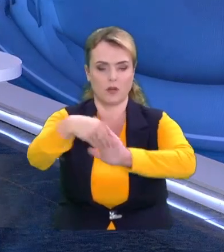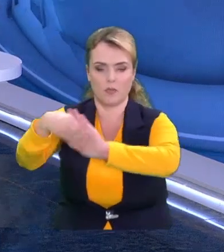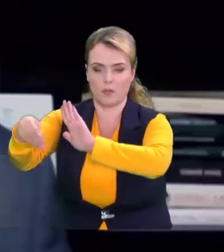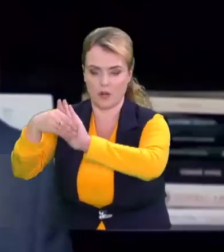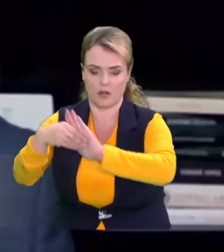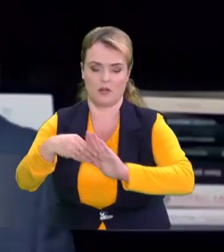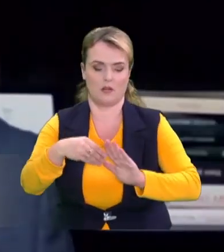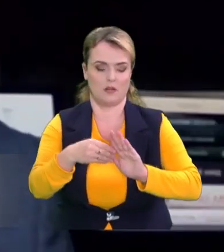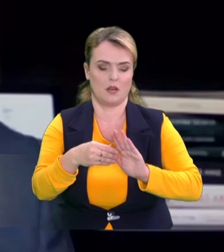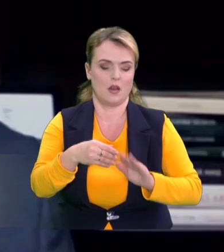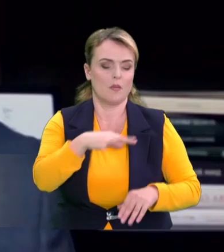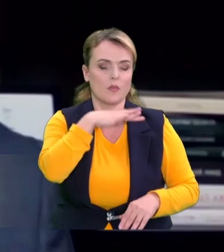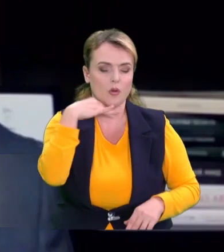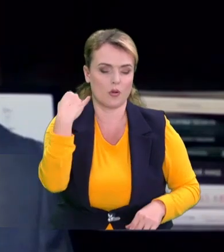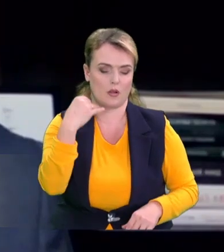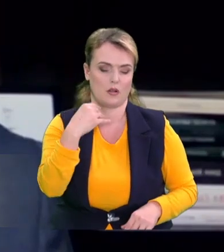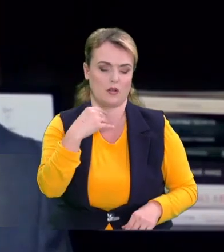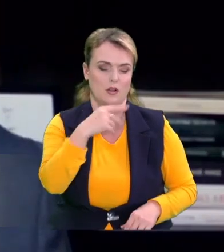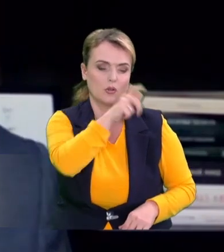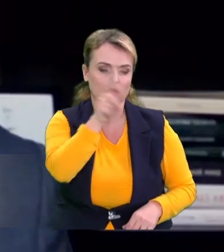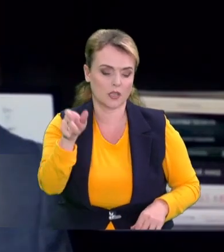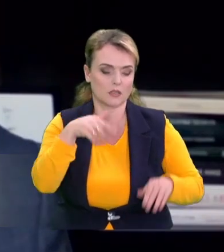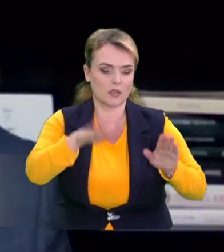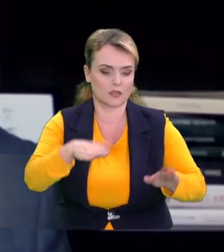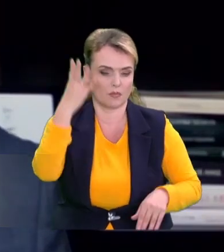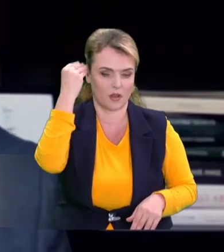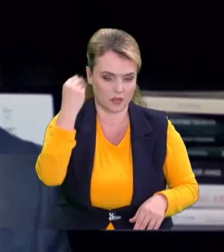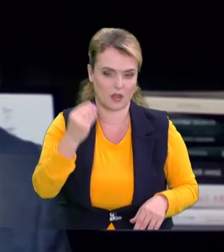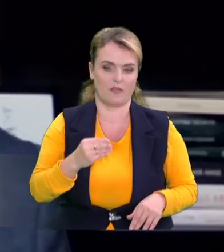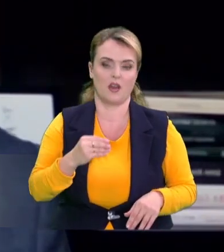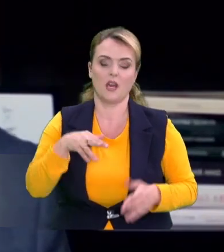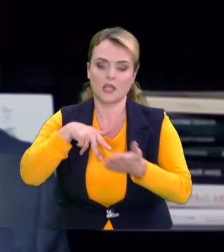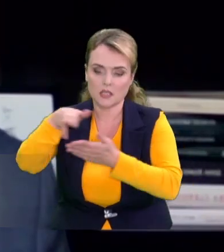moldoveni. Duceți-vă la poliție și denunțați că ați fost